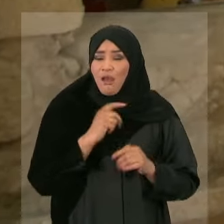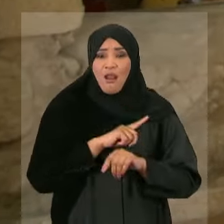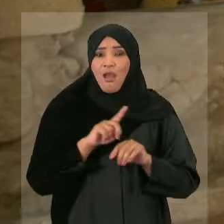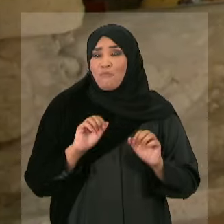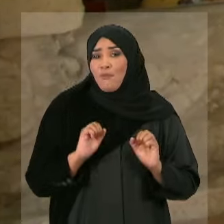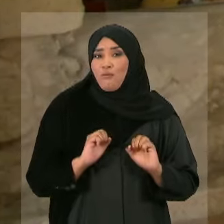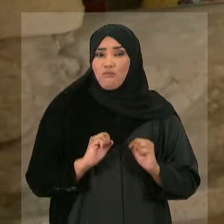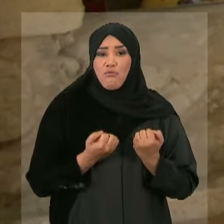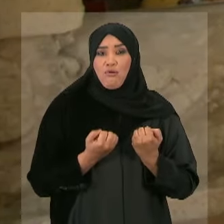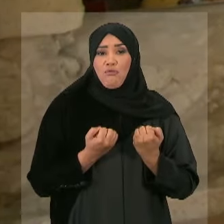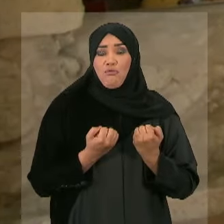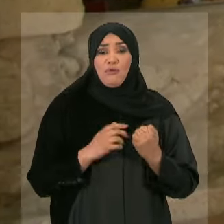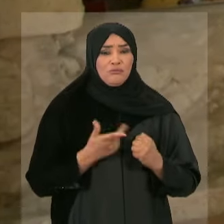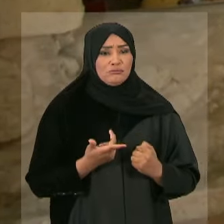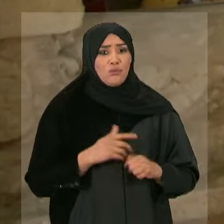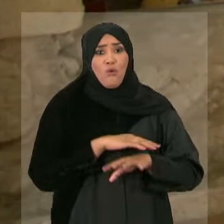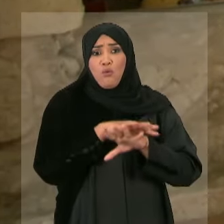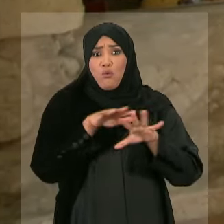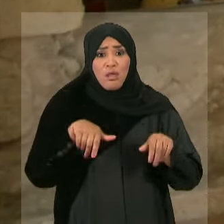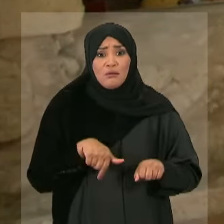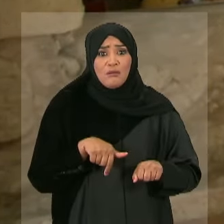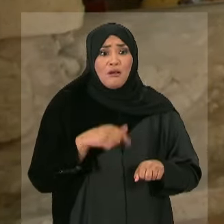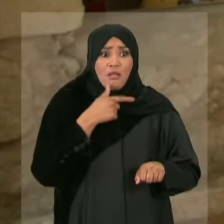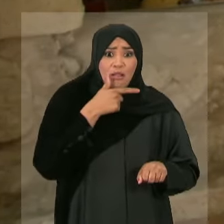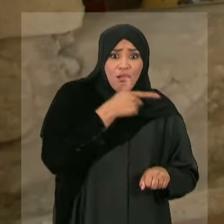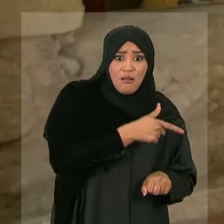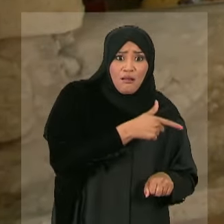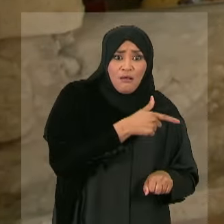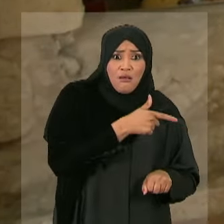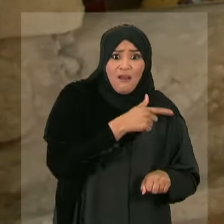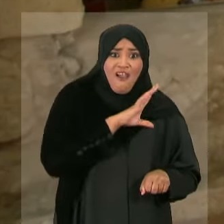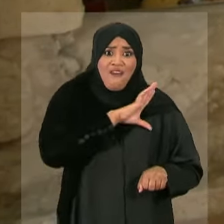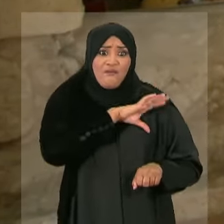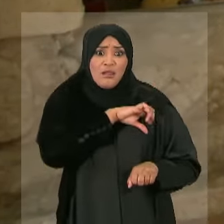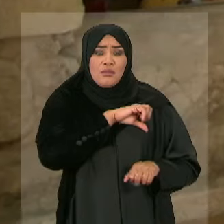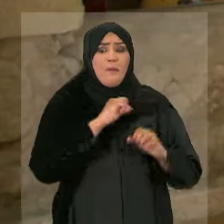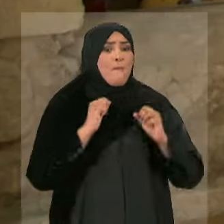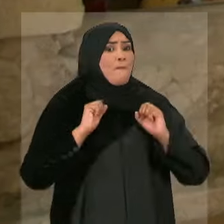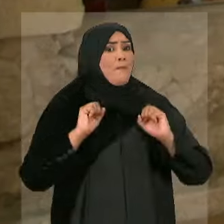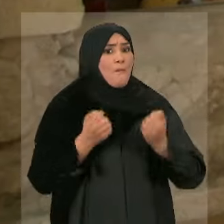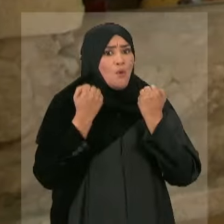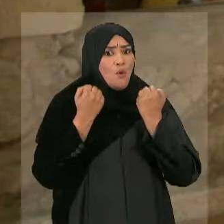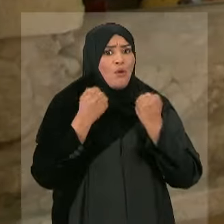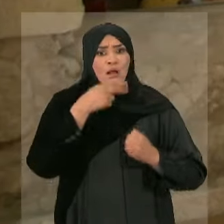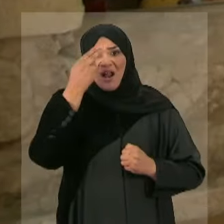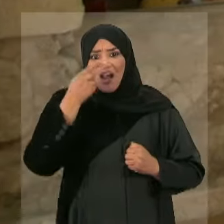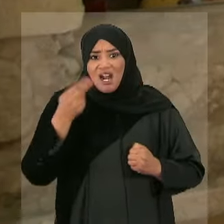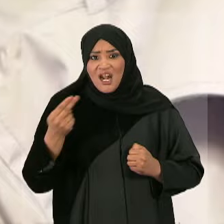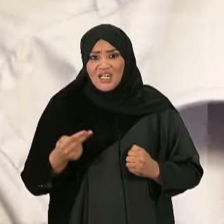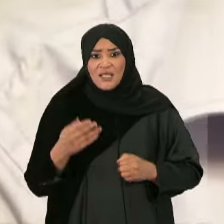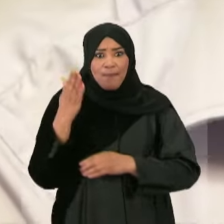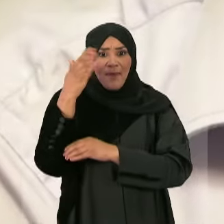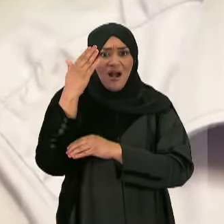مين يسترجي يقول كلمة فلسطين هون؟ مين كان يسترجي يرسم العلم الفلسطيني